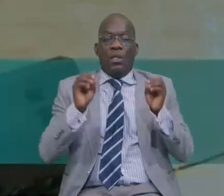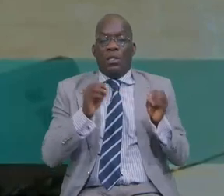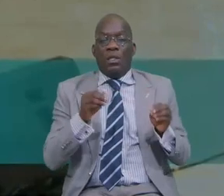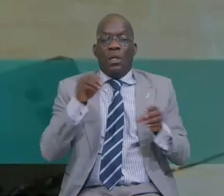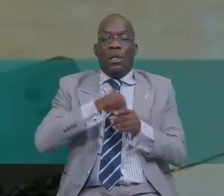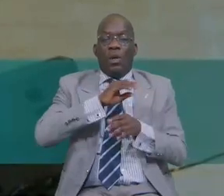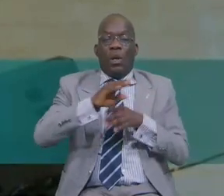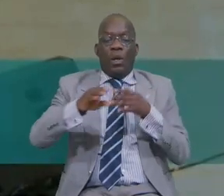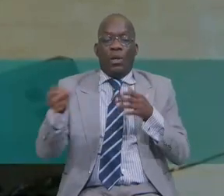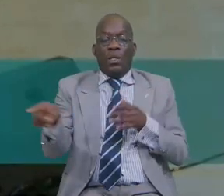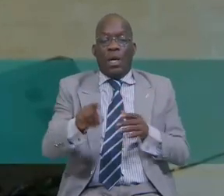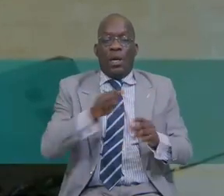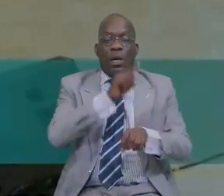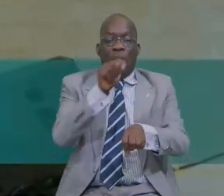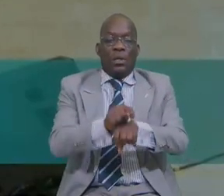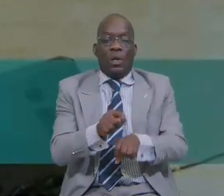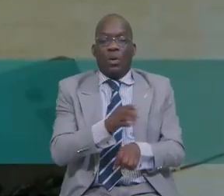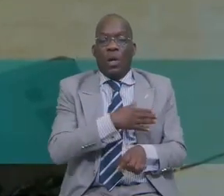Matthieu 4, 23.